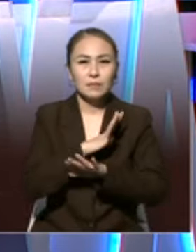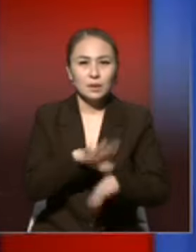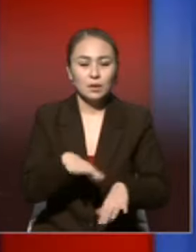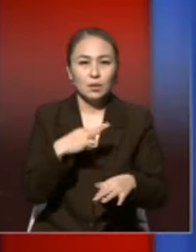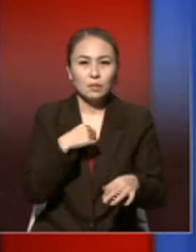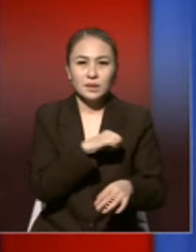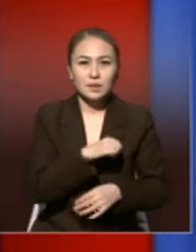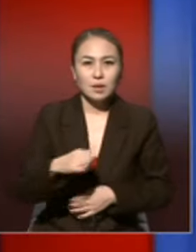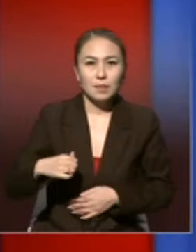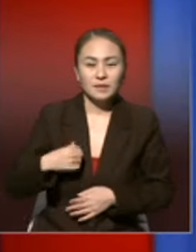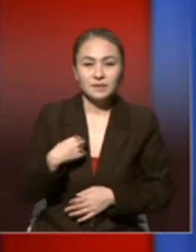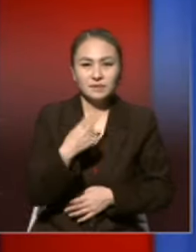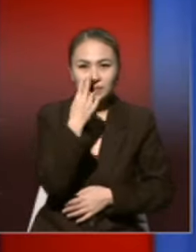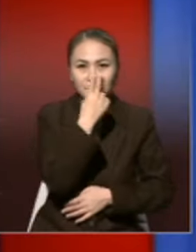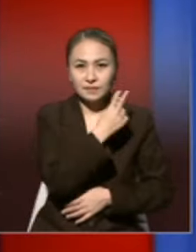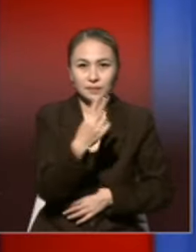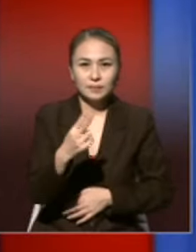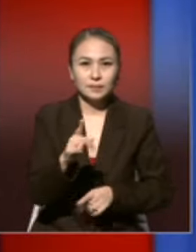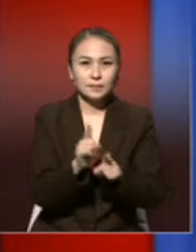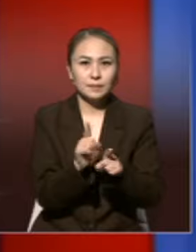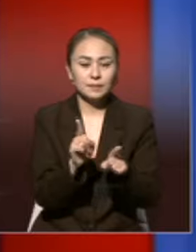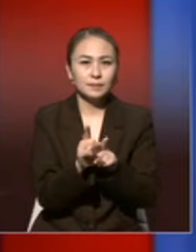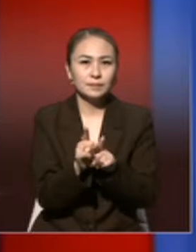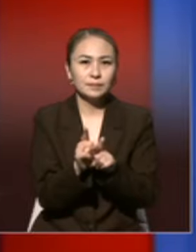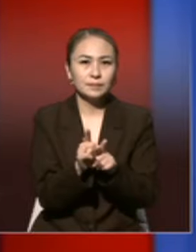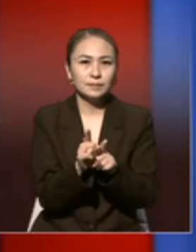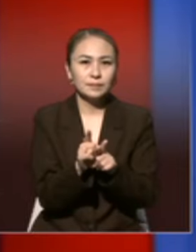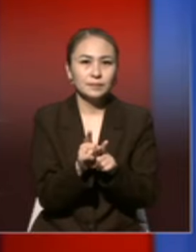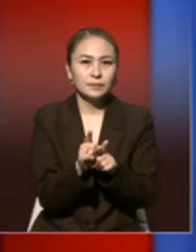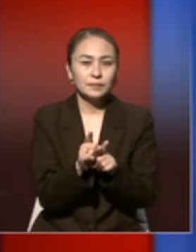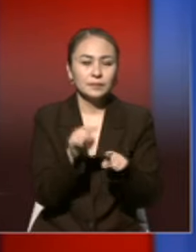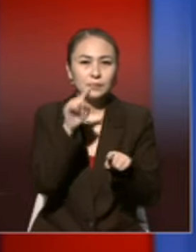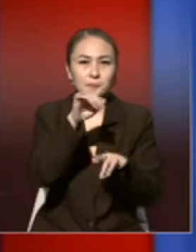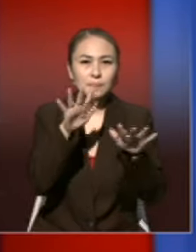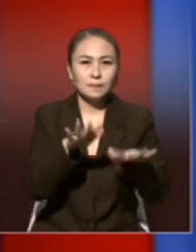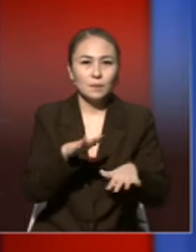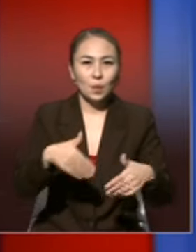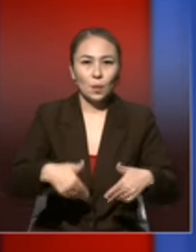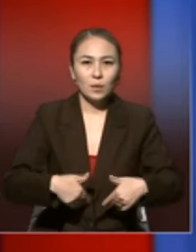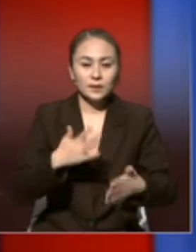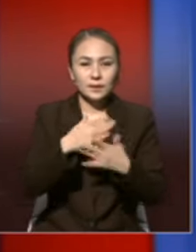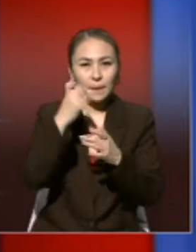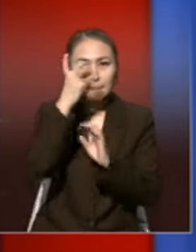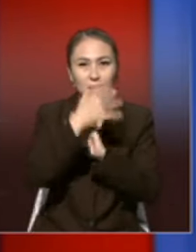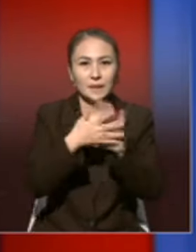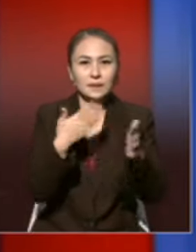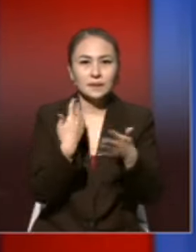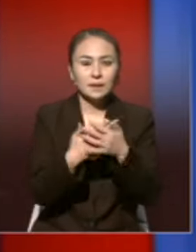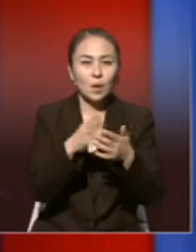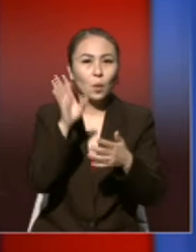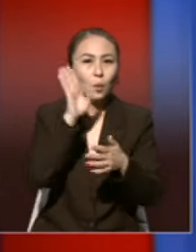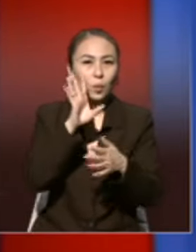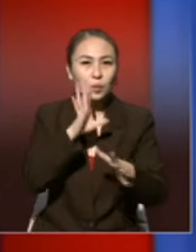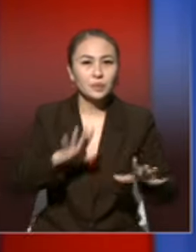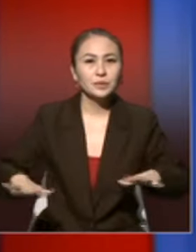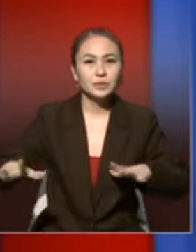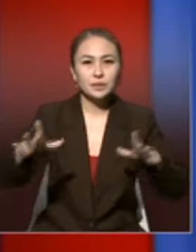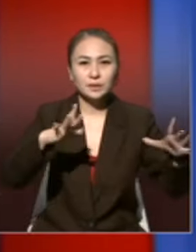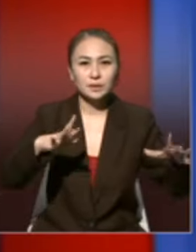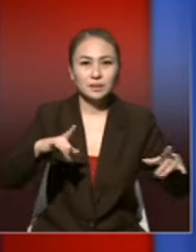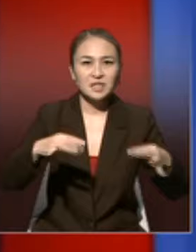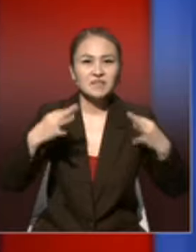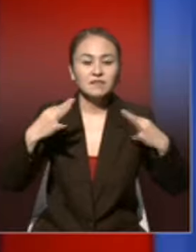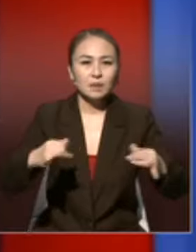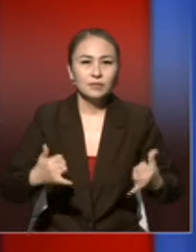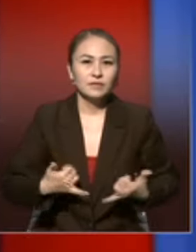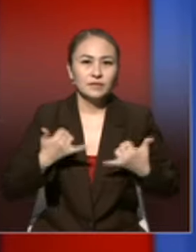Бірақ енді соны біз былай да өтіп көрдік мысалға. Оларда жаңағыдай түсінік бар. Мынау өзендерге еркіндік беру